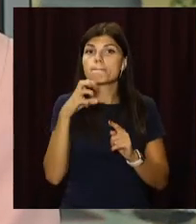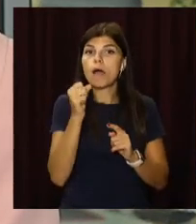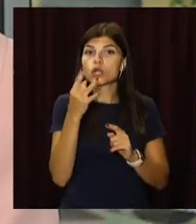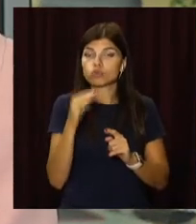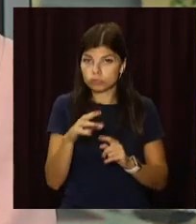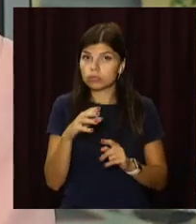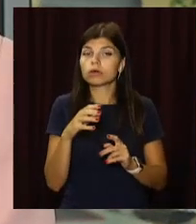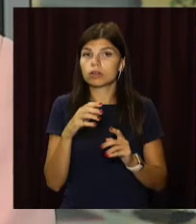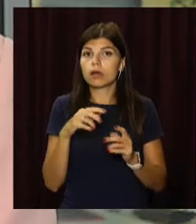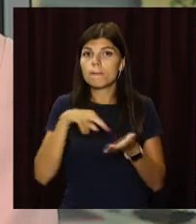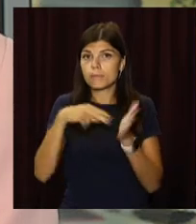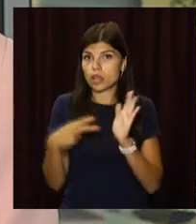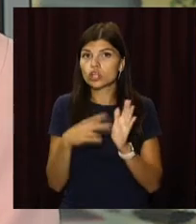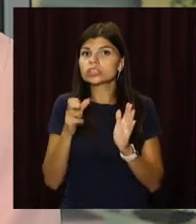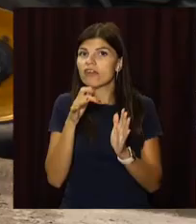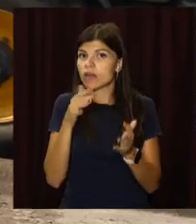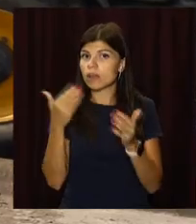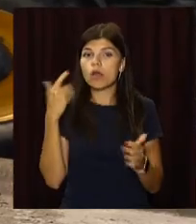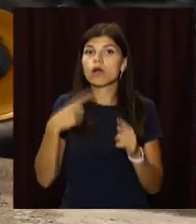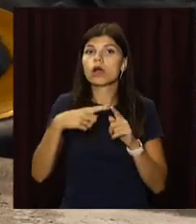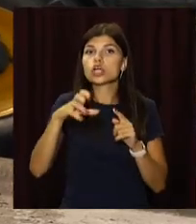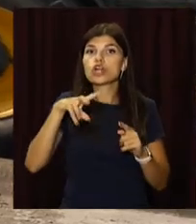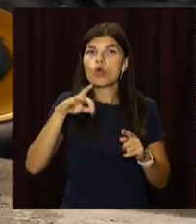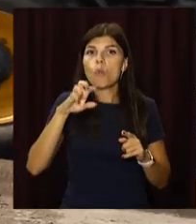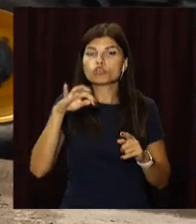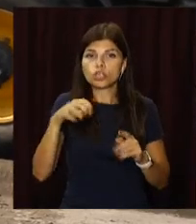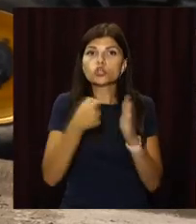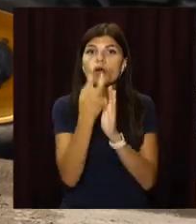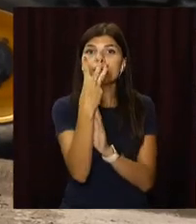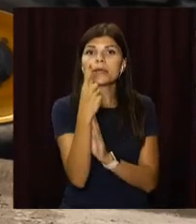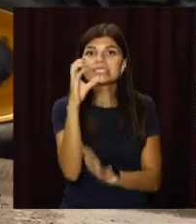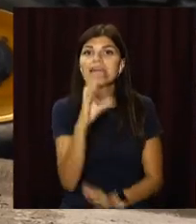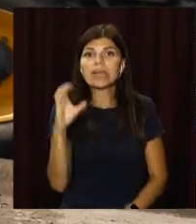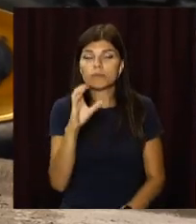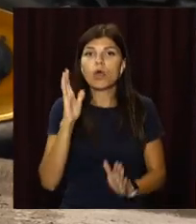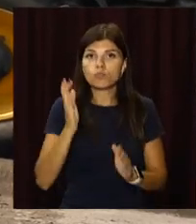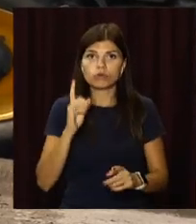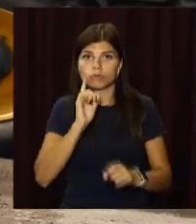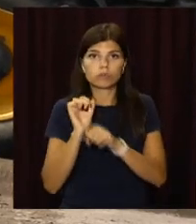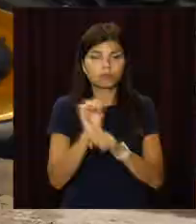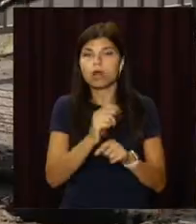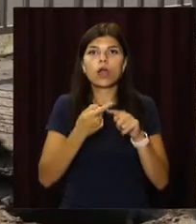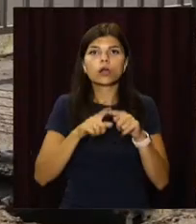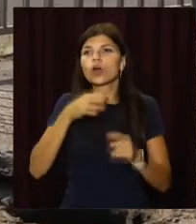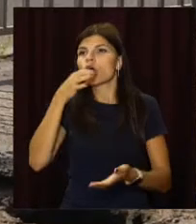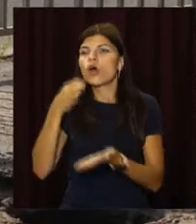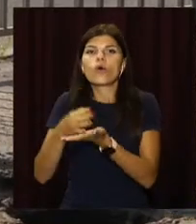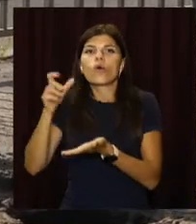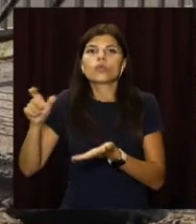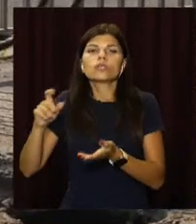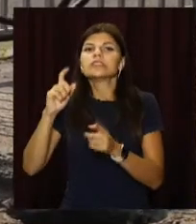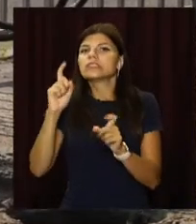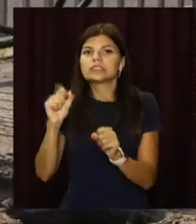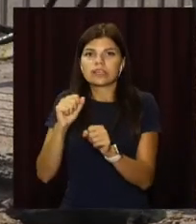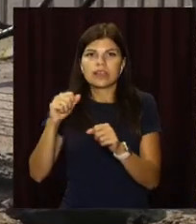залишиться обмеженим до 31 серпня. Про це повідомили в департаменті благоустрою та інфраструктури міськради. Проїжджу